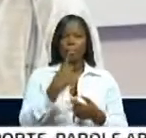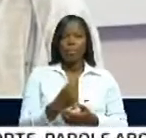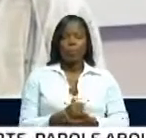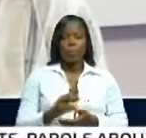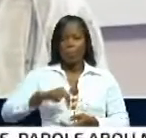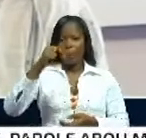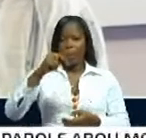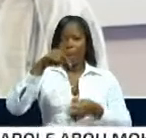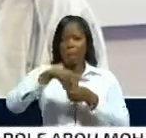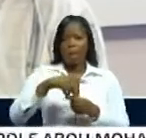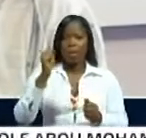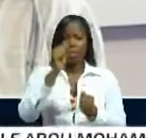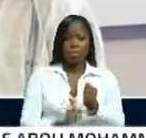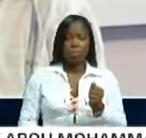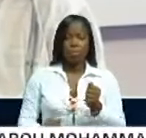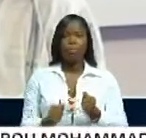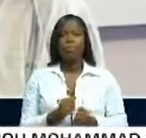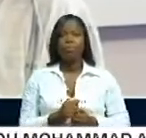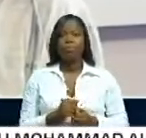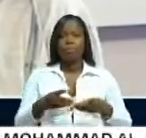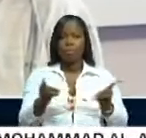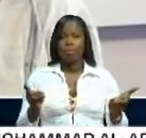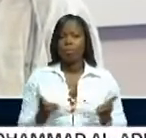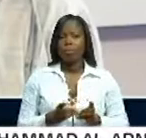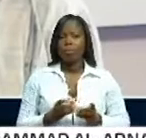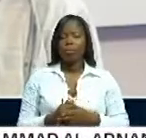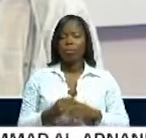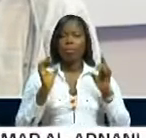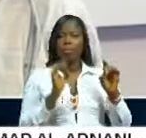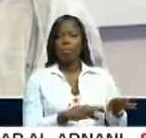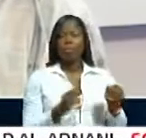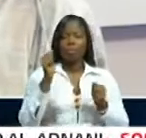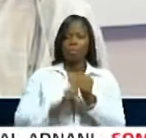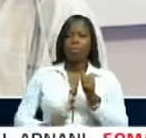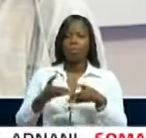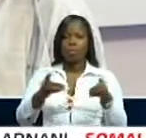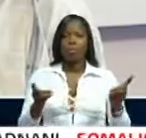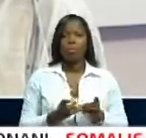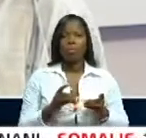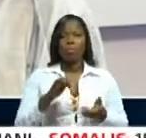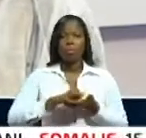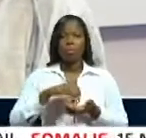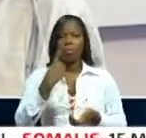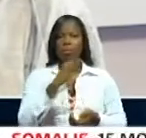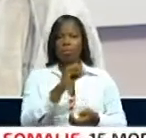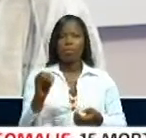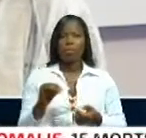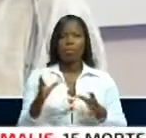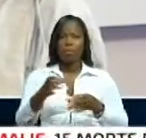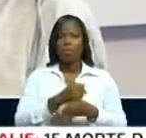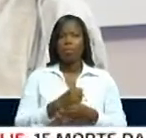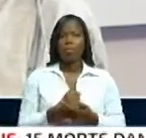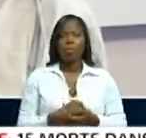parti que chaque département qu'on laisse chaque département a c'est ce qu'ils ont gagné et il était entendu que